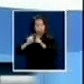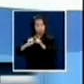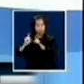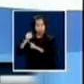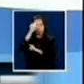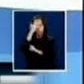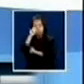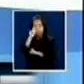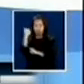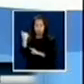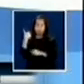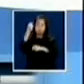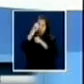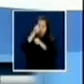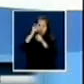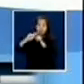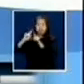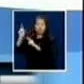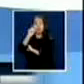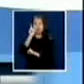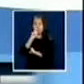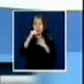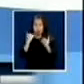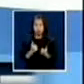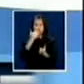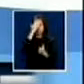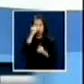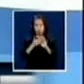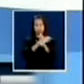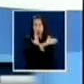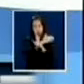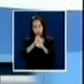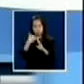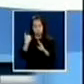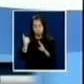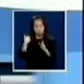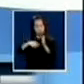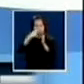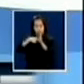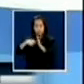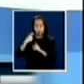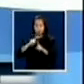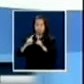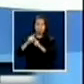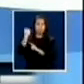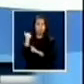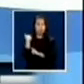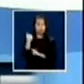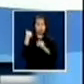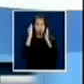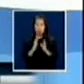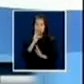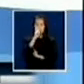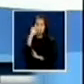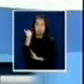พราะว่าในช่วงสัปดาห์เศษๆที่ผ่านมานั้นมีเหตุการณ์มากมายที่เกิดขึ้นนะครับซึ่งนำไปสู่ความสูญเสียทั้งในเรื่องของ